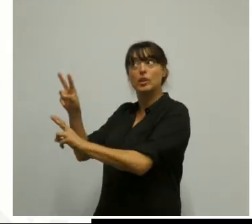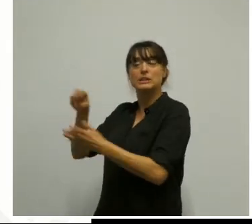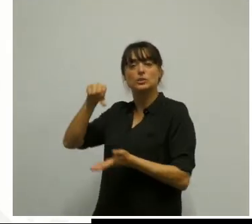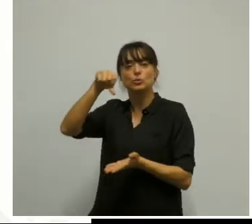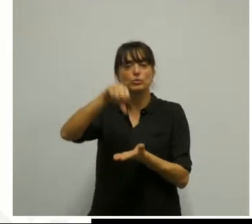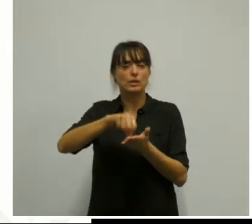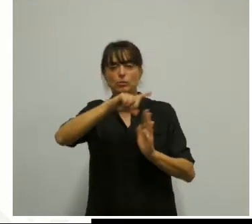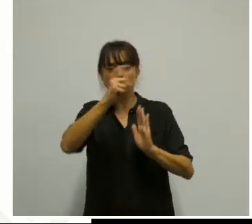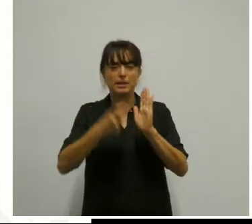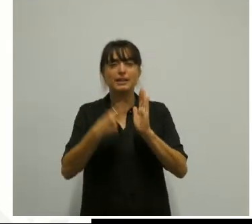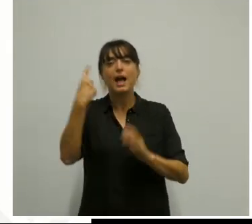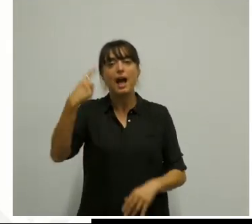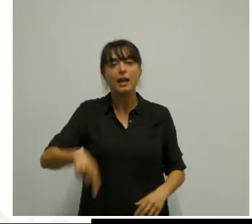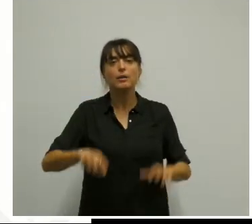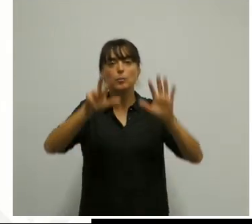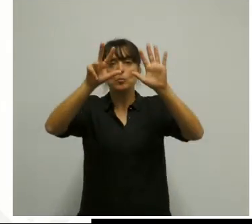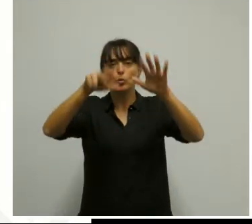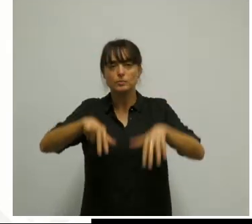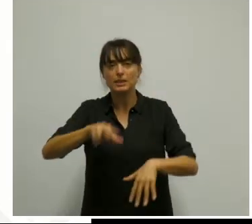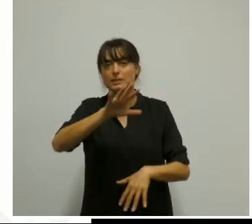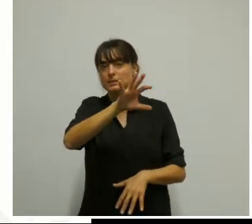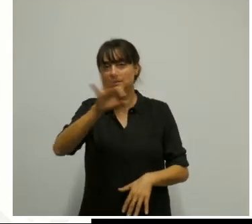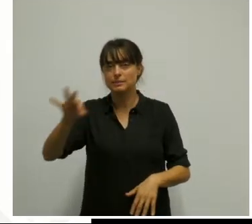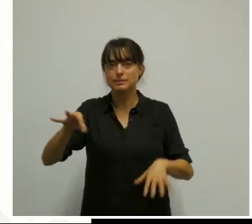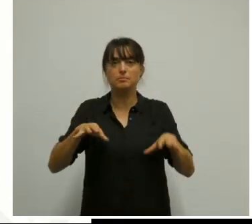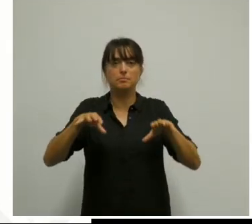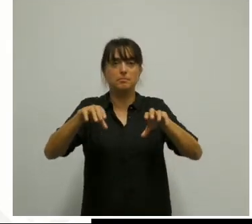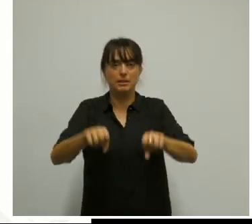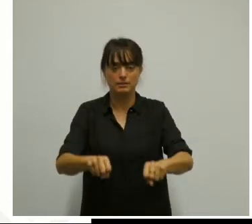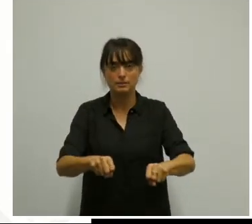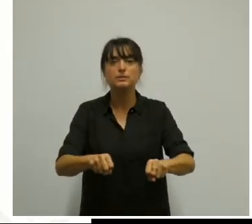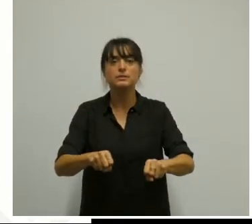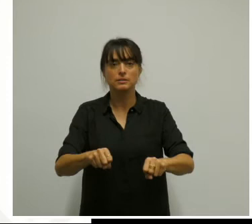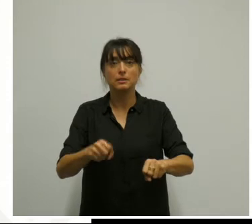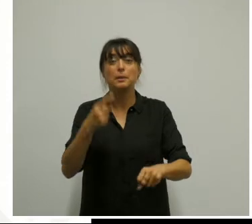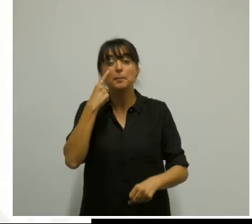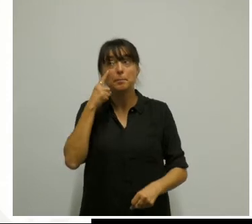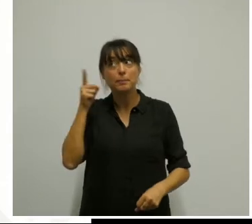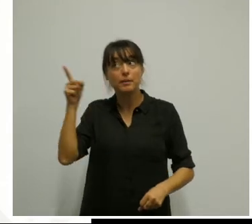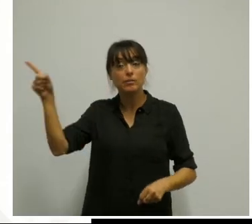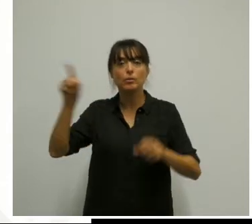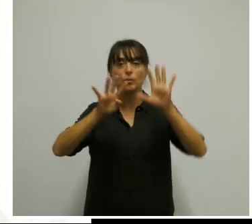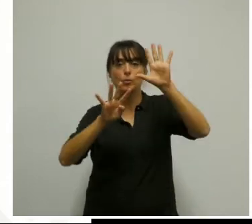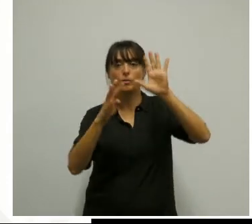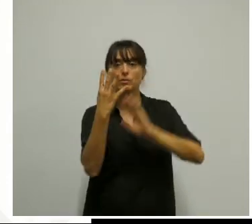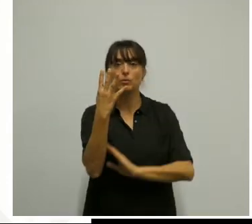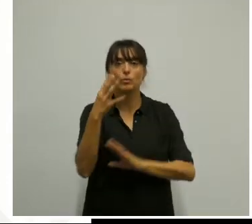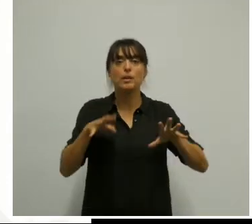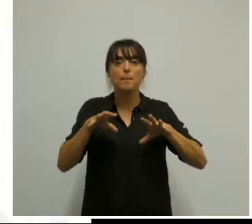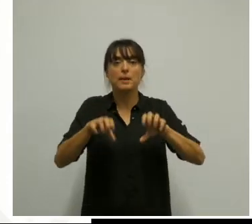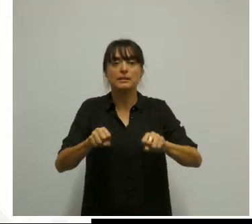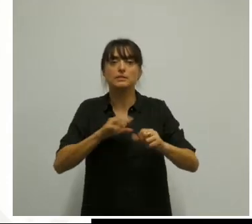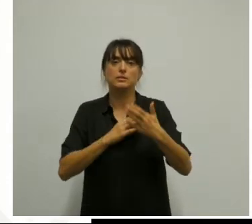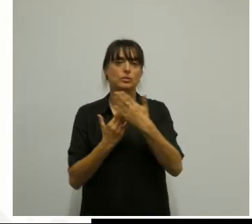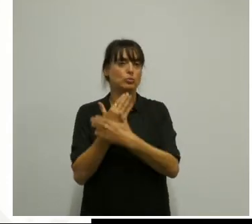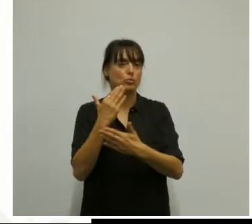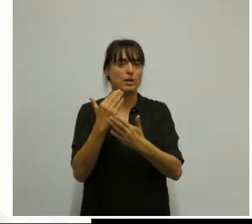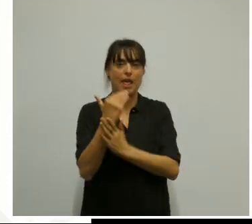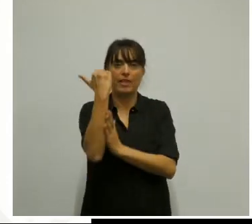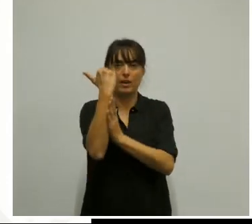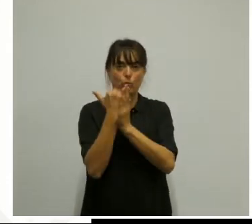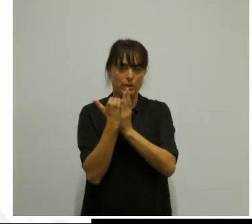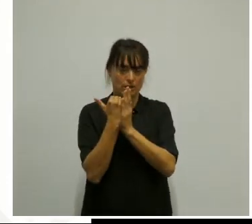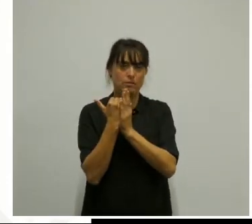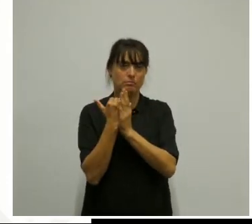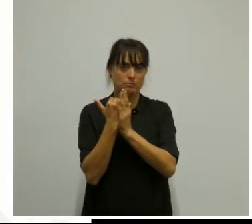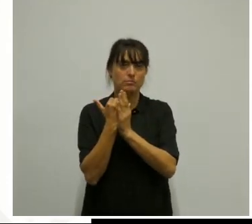això, 8.500 places, i si us fixeu tenim aquí 94 places d'horari reduït que